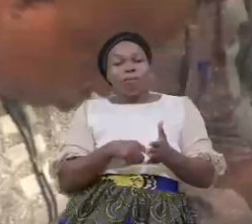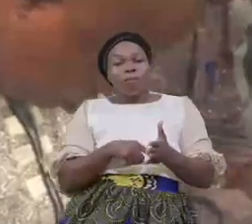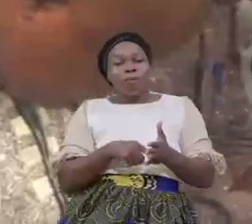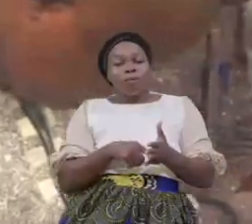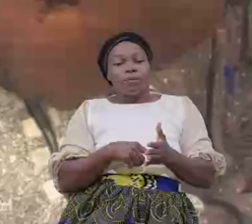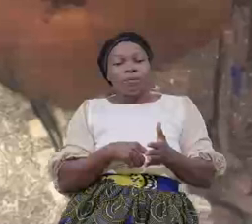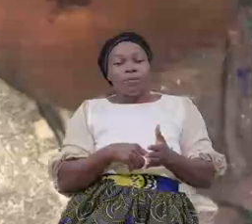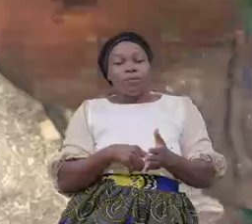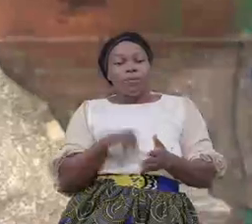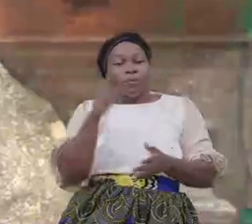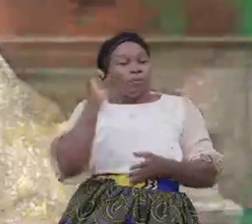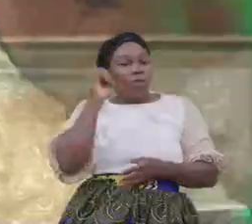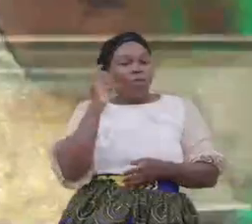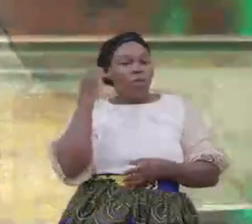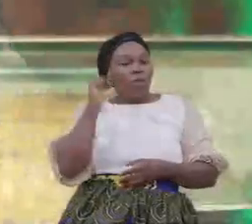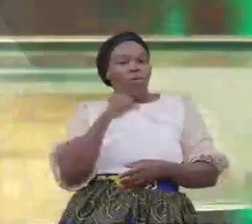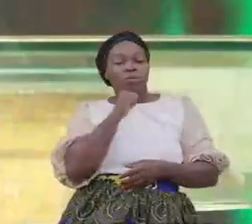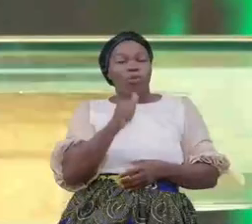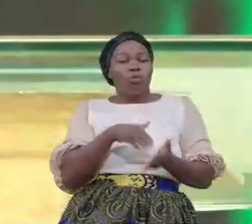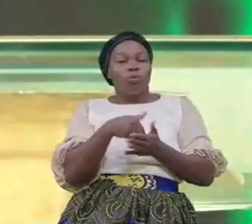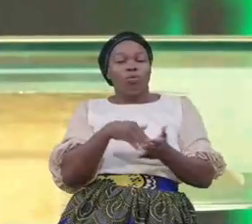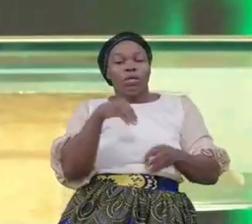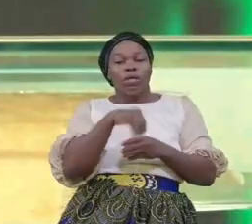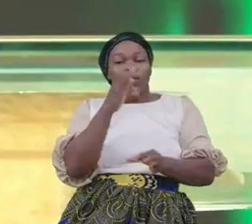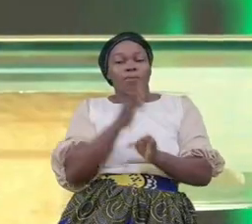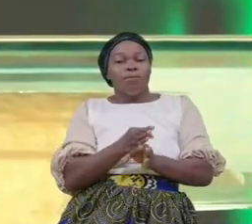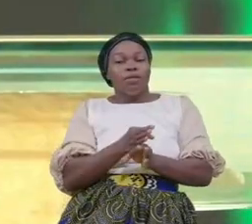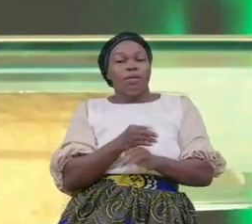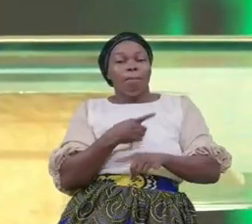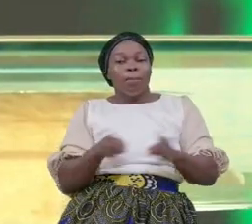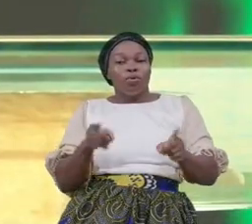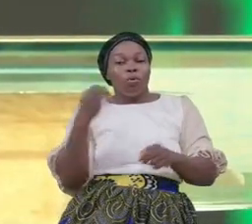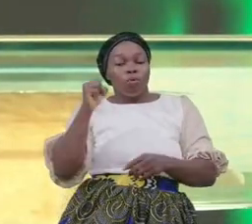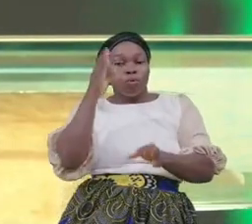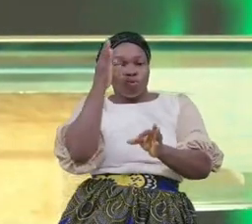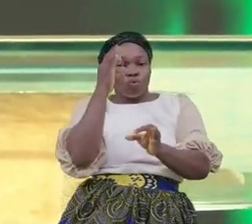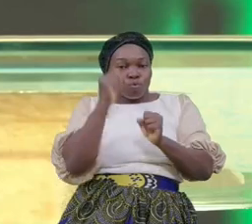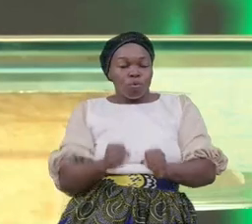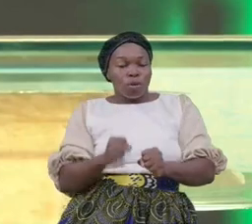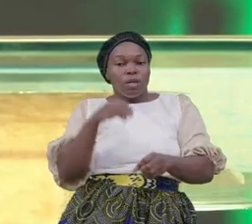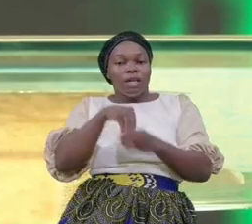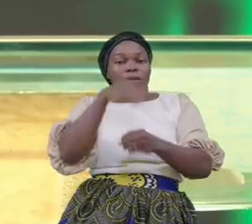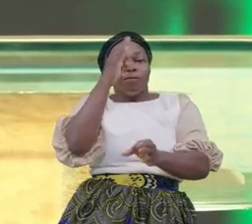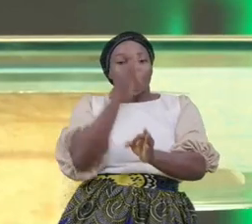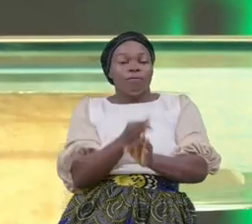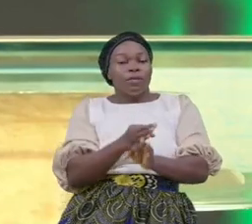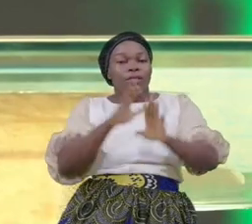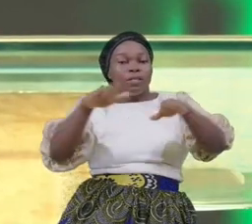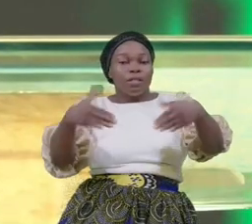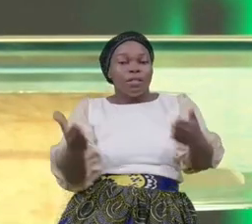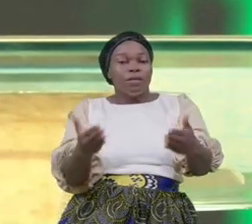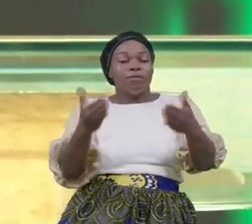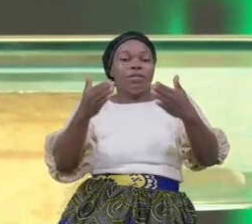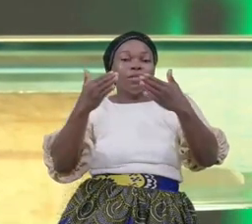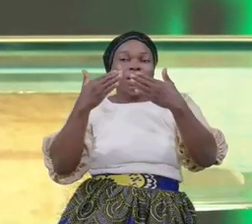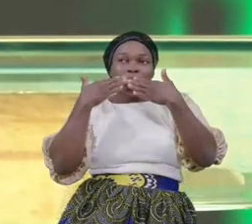Et sans faiblir dans la foi, il ne conduira point que son corps était déjà usé. 20. Il ne douta point par incrédulité au sujet de la